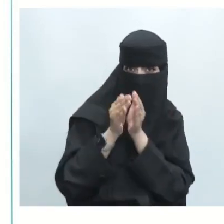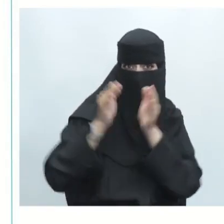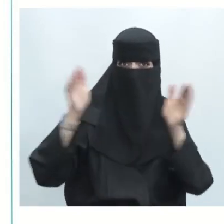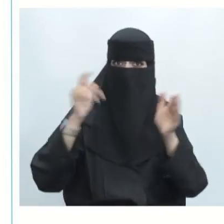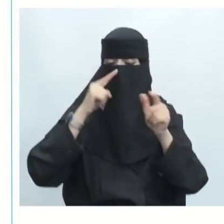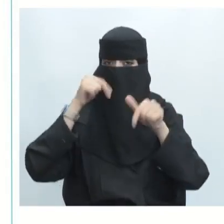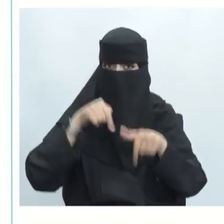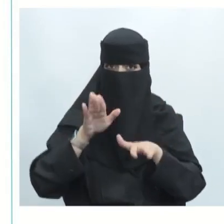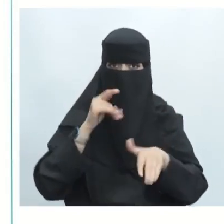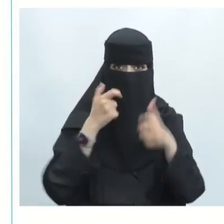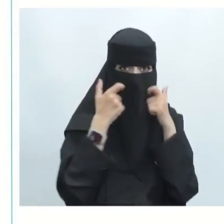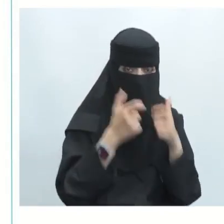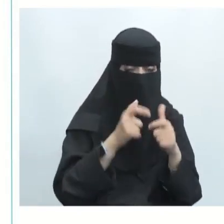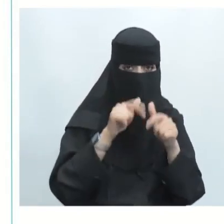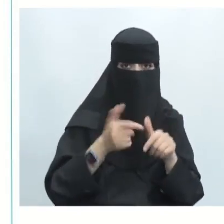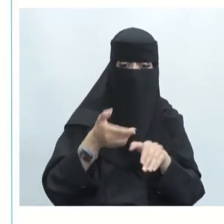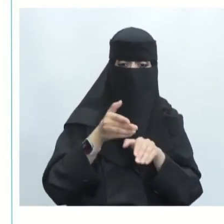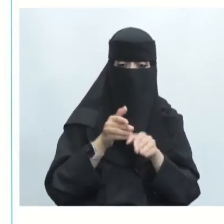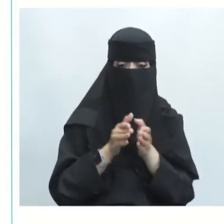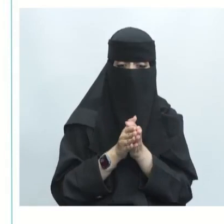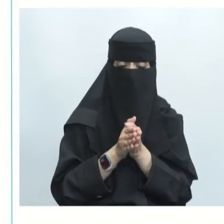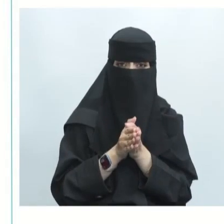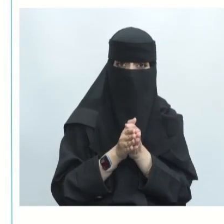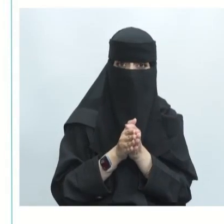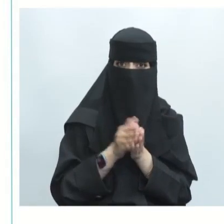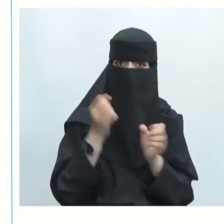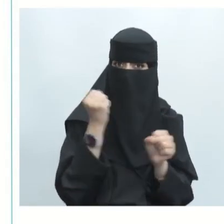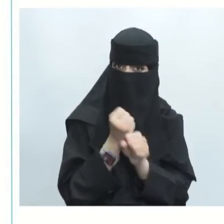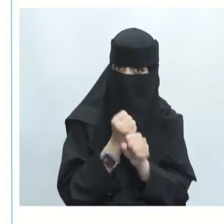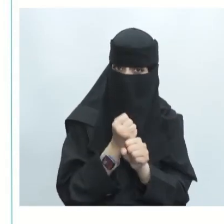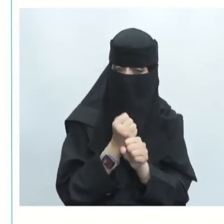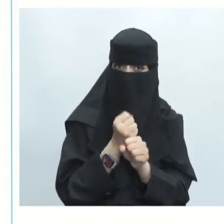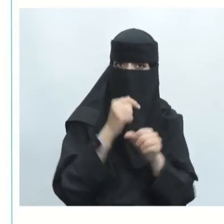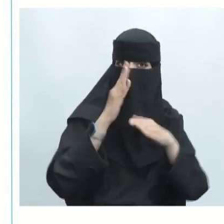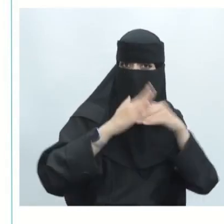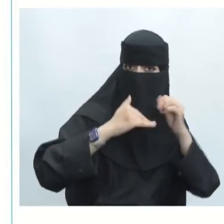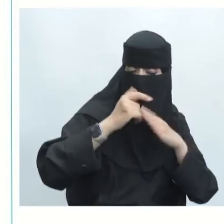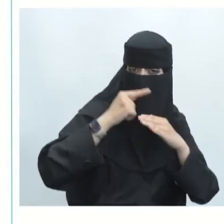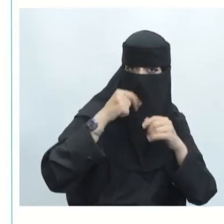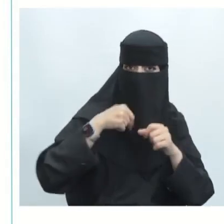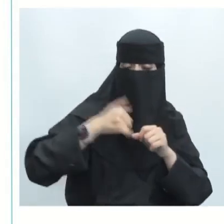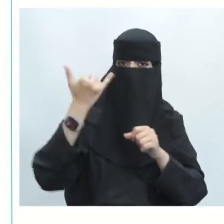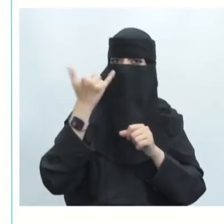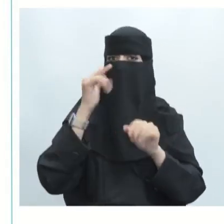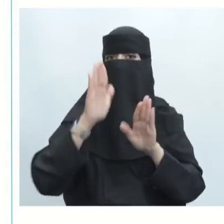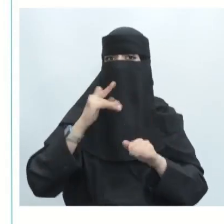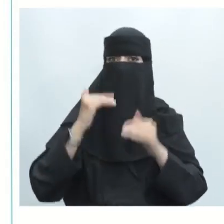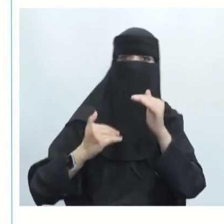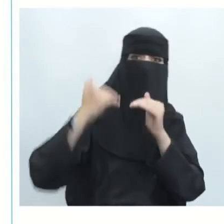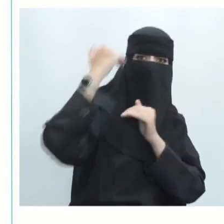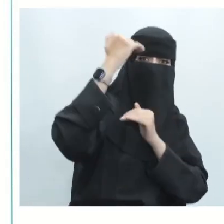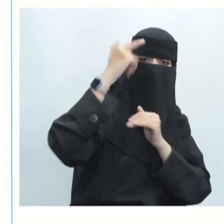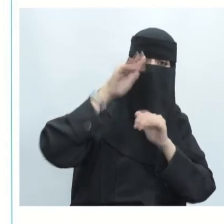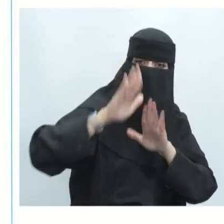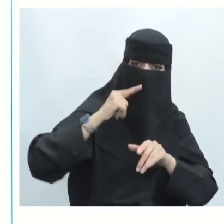لابد ان تكون المهام ذات الاولويه القصوى بمعنى يكون الخطه الاستراتيجيه مبنيه